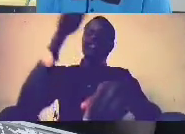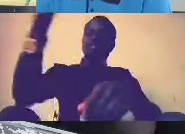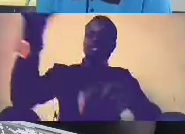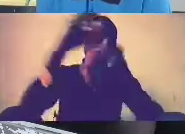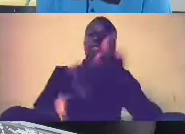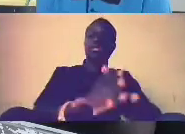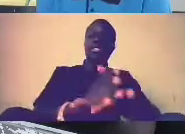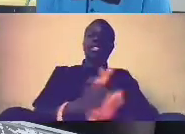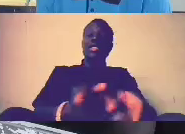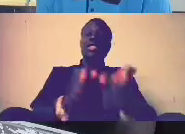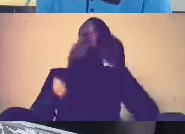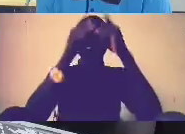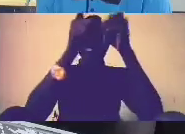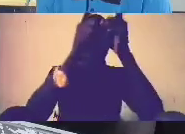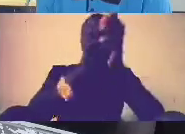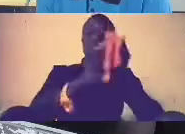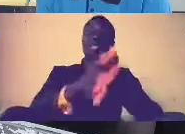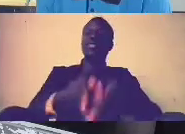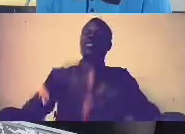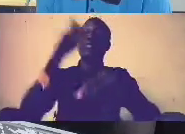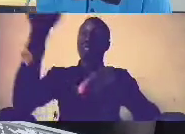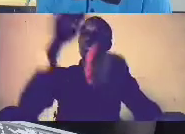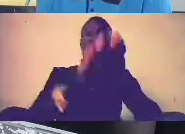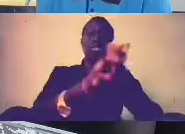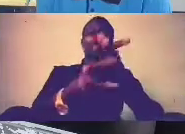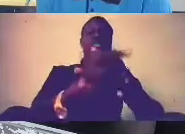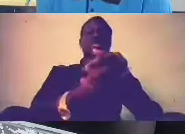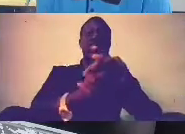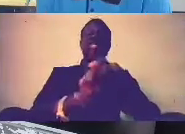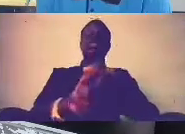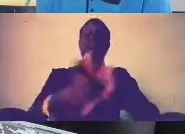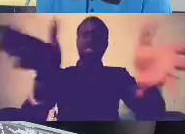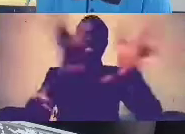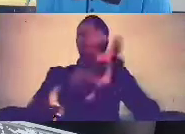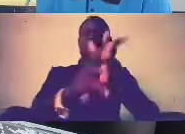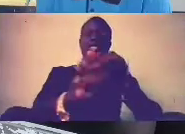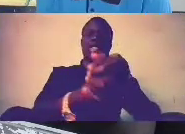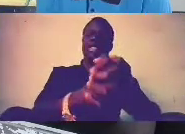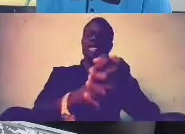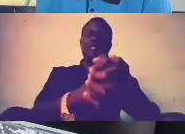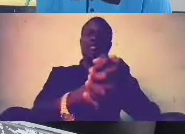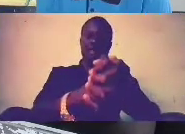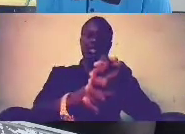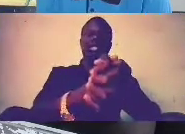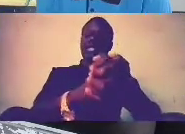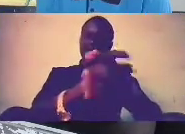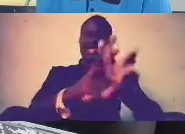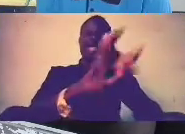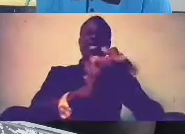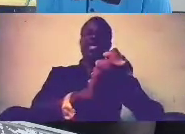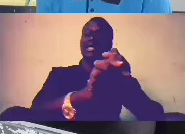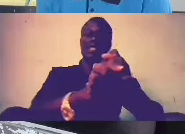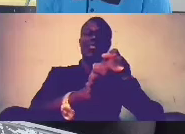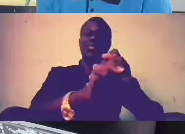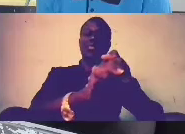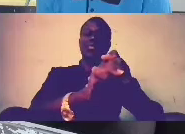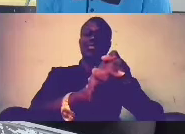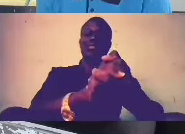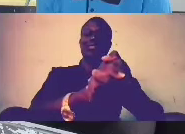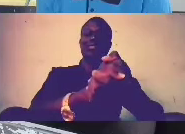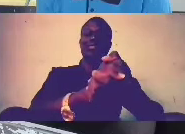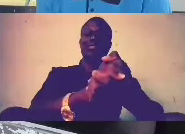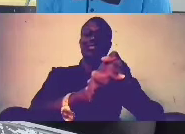si tu fonds, si tes projets, si tu fonces, si ce que tu veux réaliser, vraiment l'échec n'existe